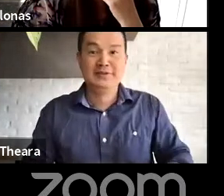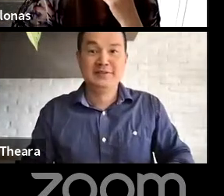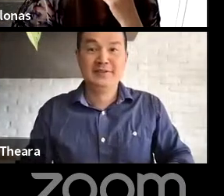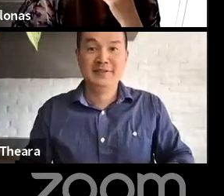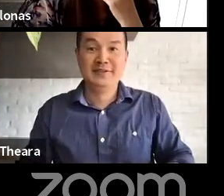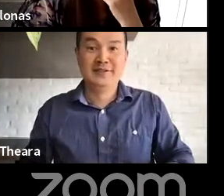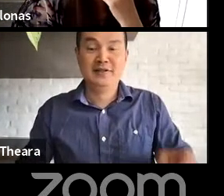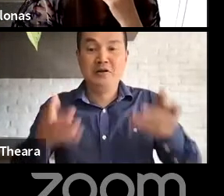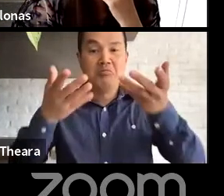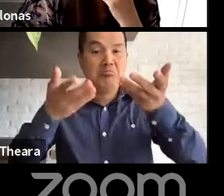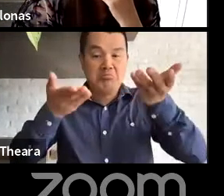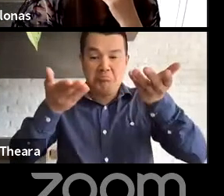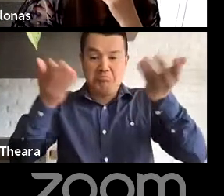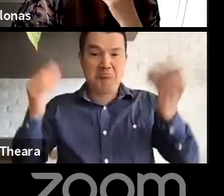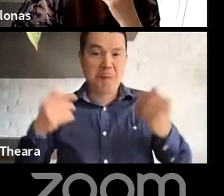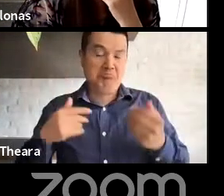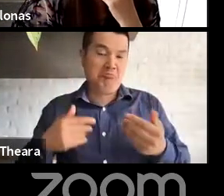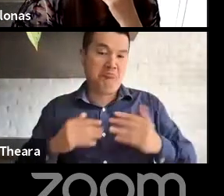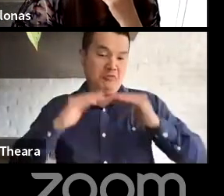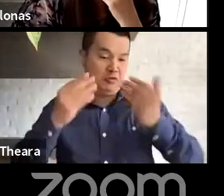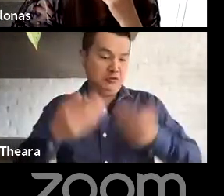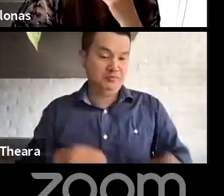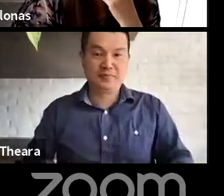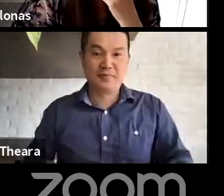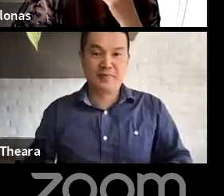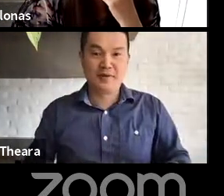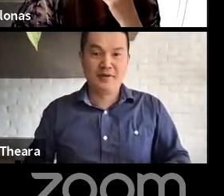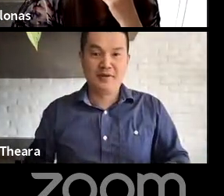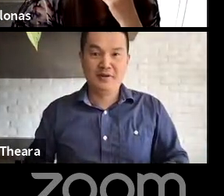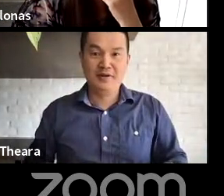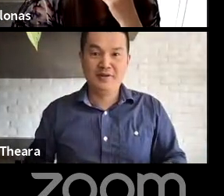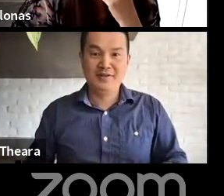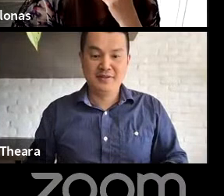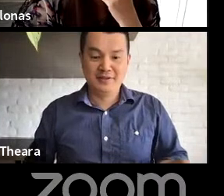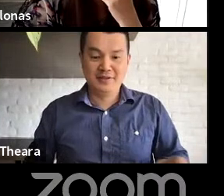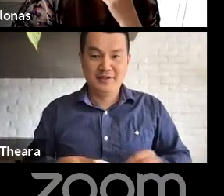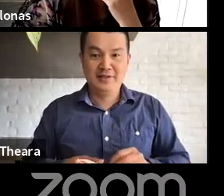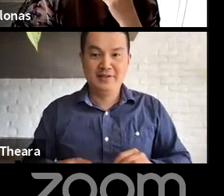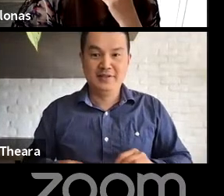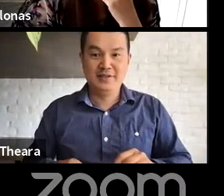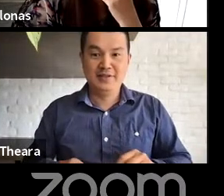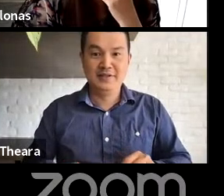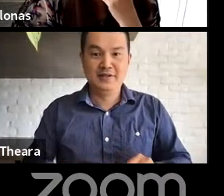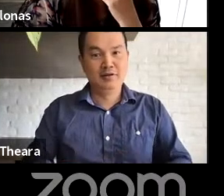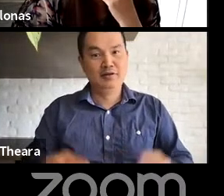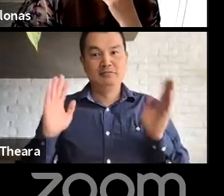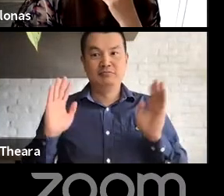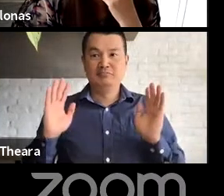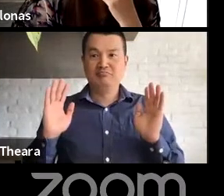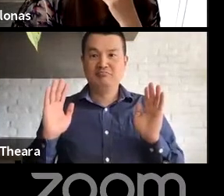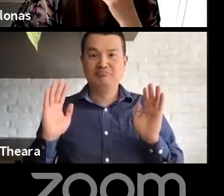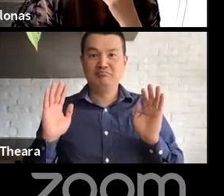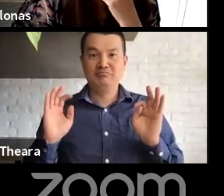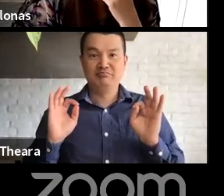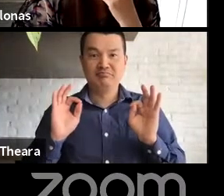Puis peut-être, s'il reste du temps, je pourrais répondre à vos questions, si vous avez des questions.